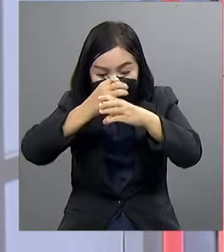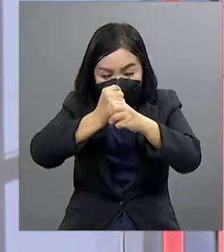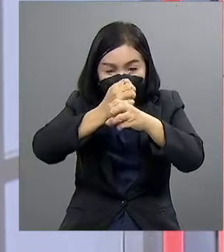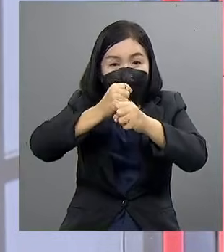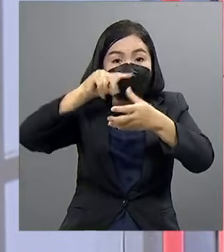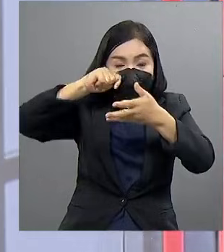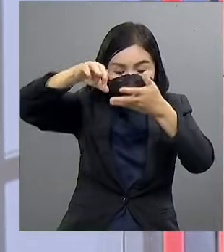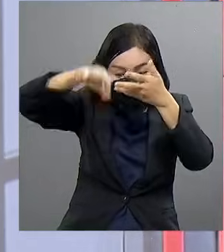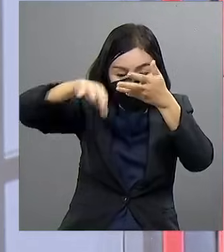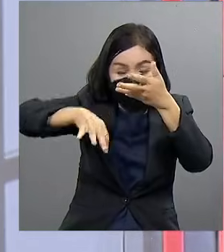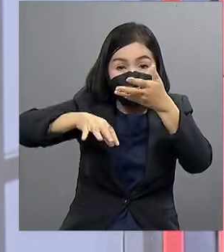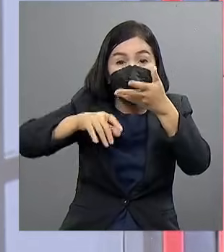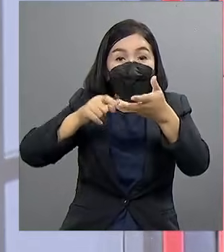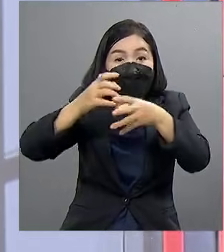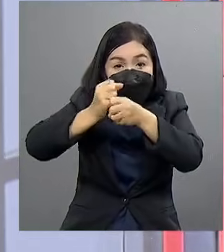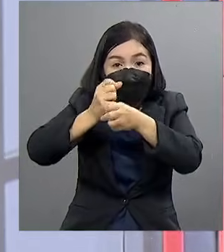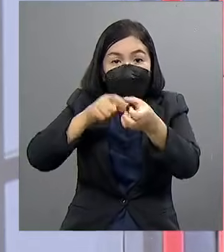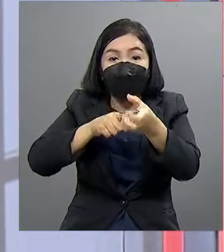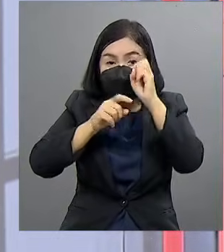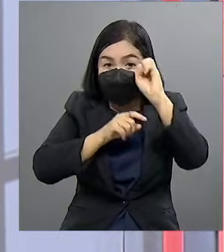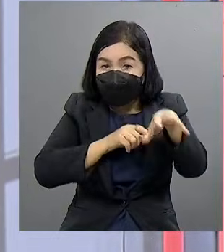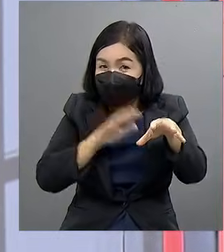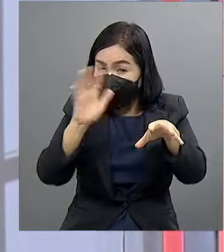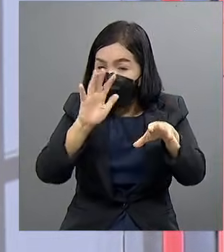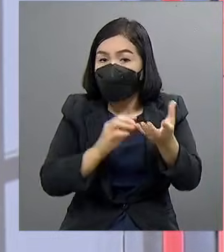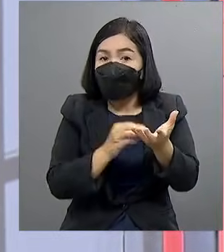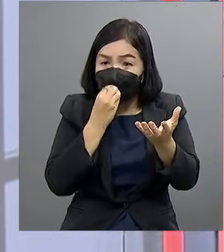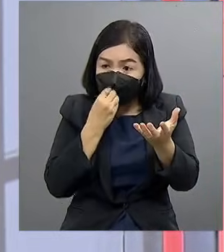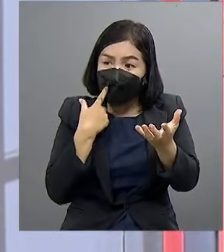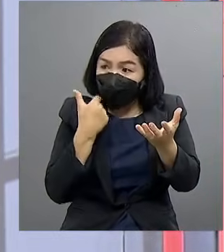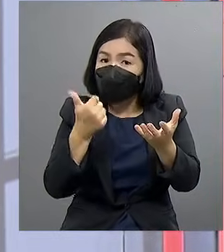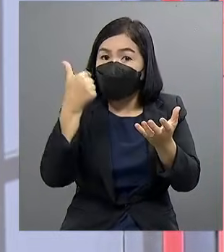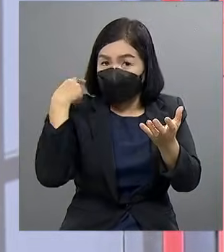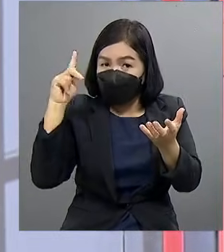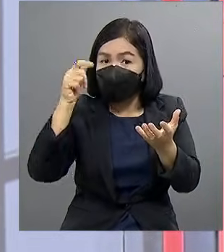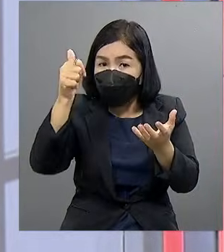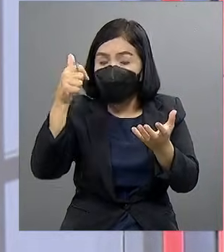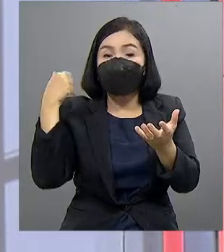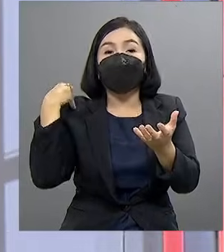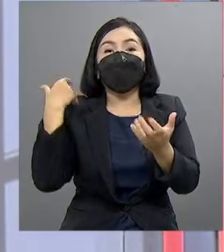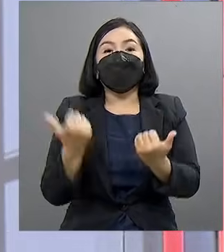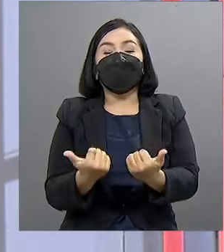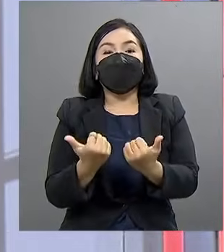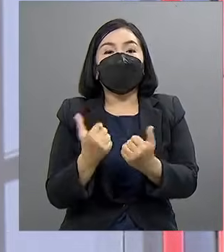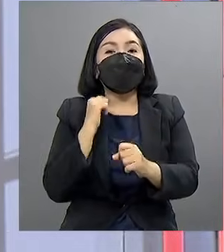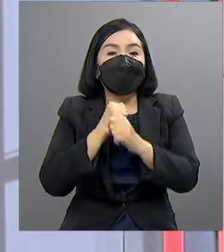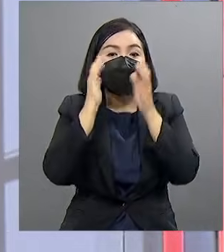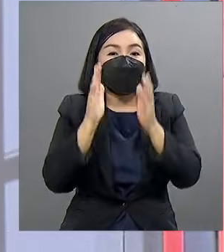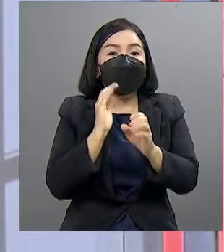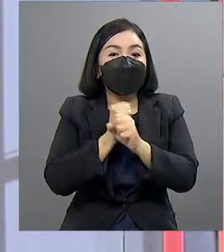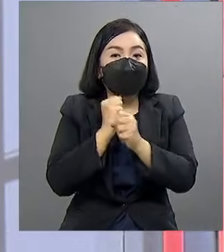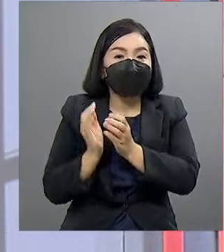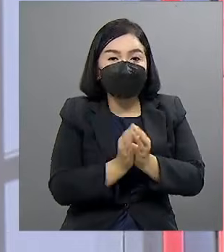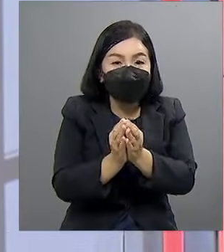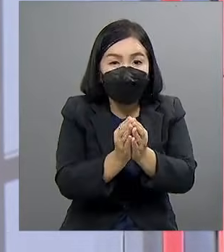มครับในเมื่อกากเหล่านั้นเนี่ยมันยังคงความอร่อยแล้วก็ยังคงมีประโยชน์อยู่ครับวันนี้เชฟขวัญนุกรนะครับก็ยังจะเอากากเหล่านั้นมาทำเป็